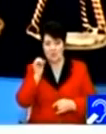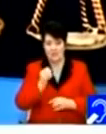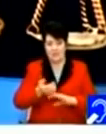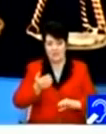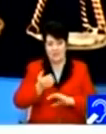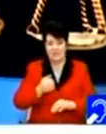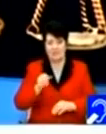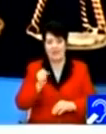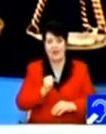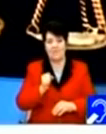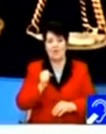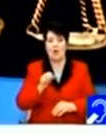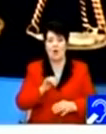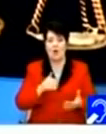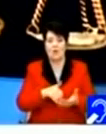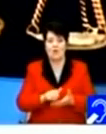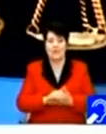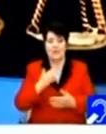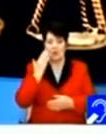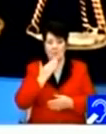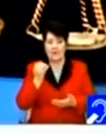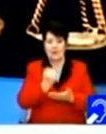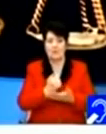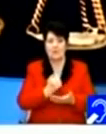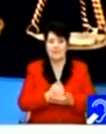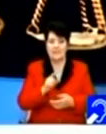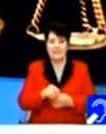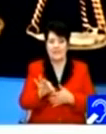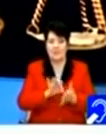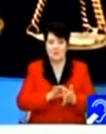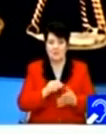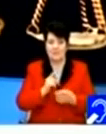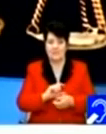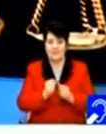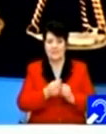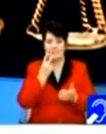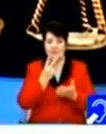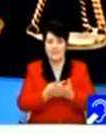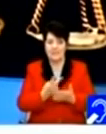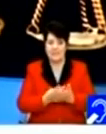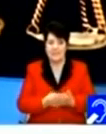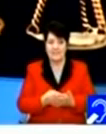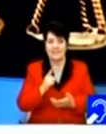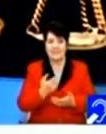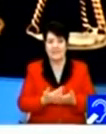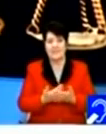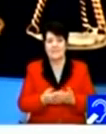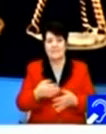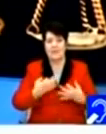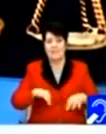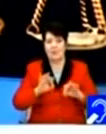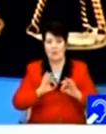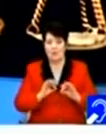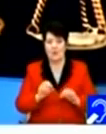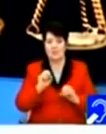Emiratele Arabe Unite. Membrii executivului României au adoptat ordonanța de urgență care schimbă prevederi ce vizează, de exemplu, pe procurori și pe